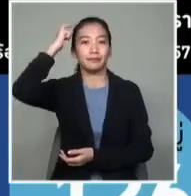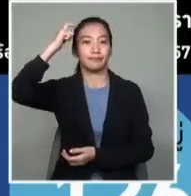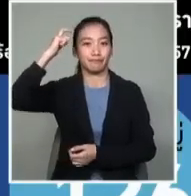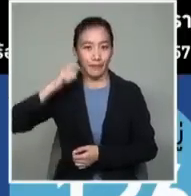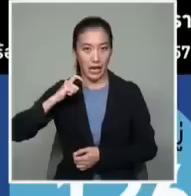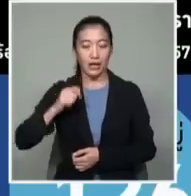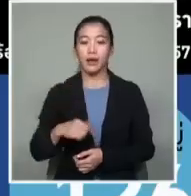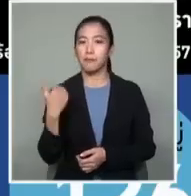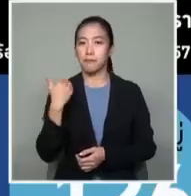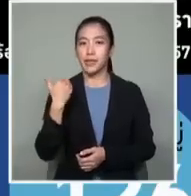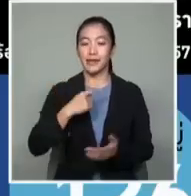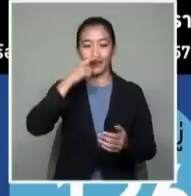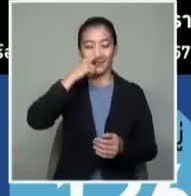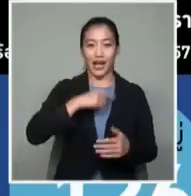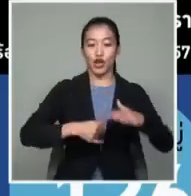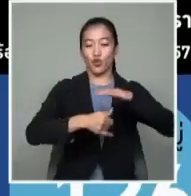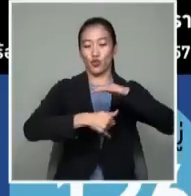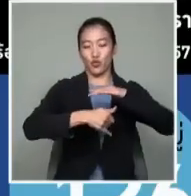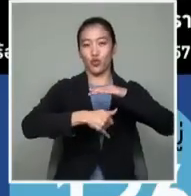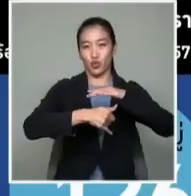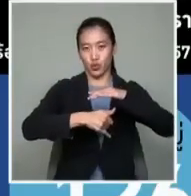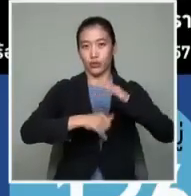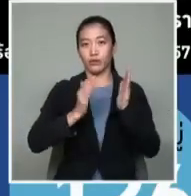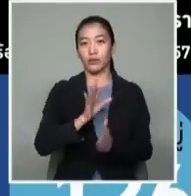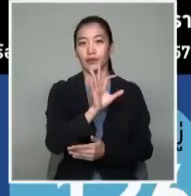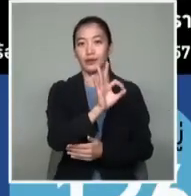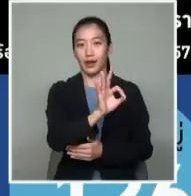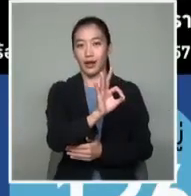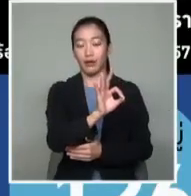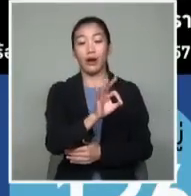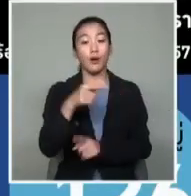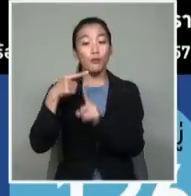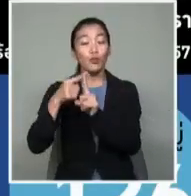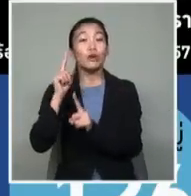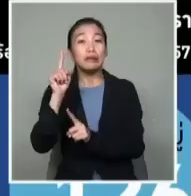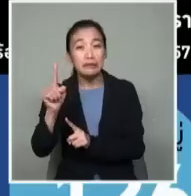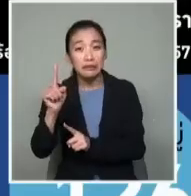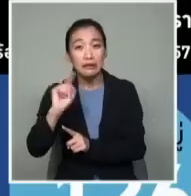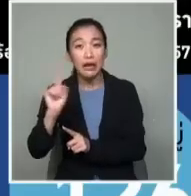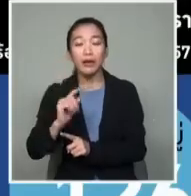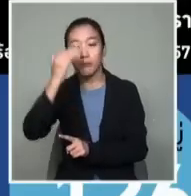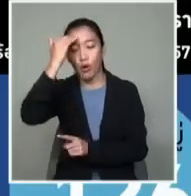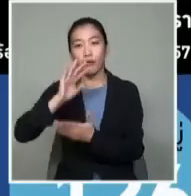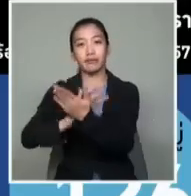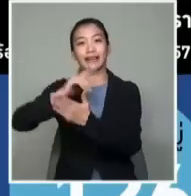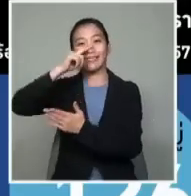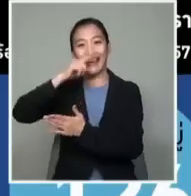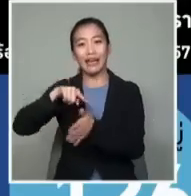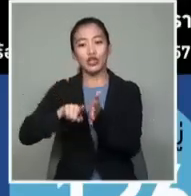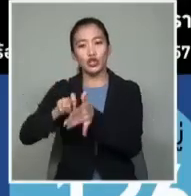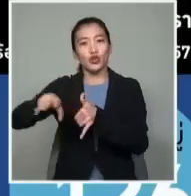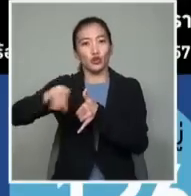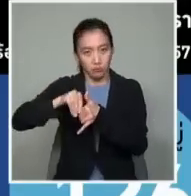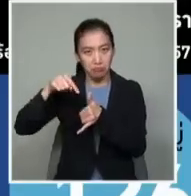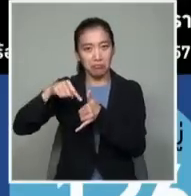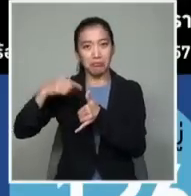ถานที่กักกันที่รัฐจัดให้9รายด้วยกันค่ะแล้วก็ยังมีการบวกเพิ่ม1รายเป็นการติดเชื้อในประเทศนะคะ1ร